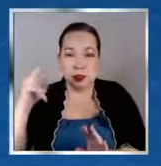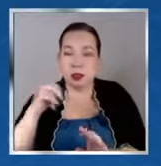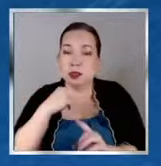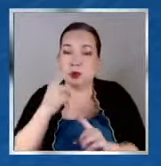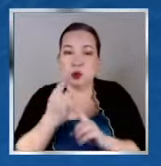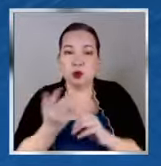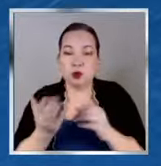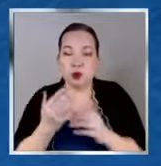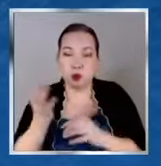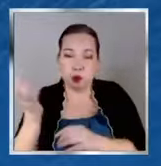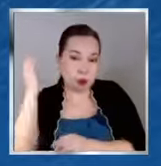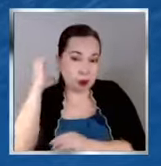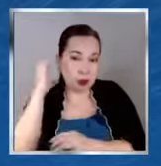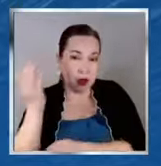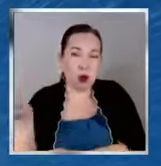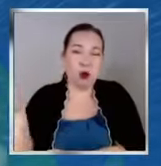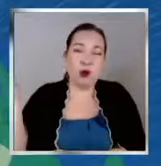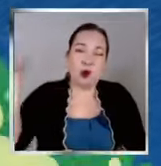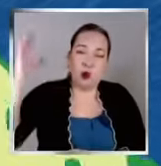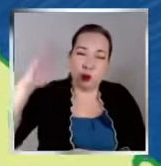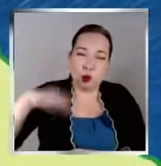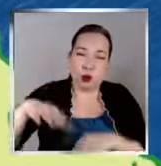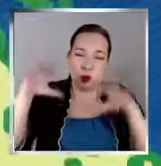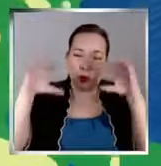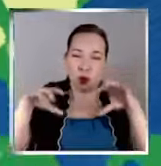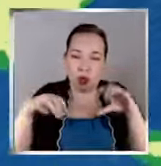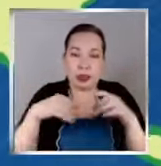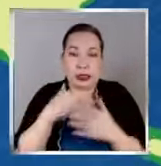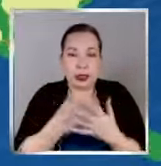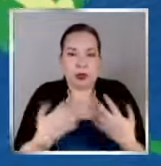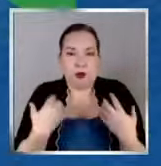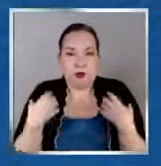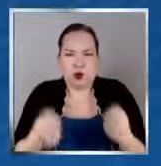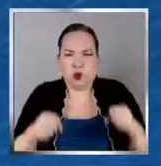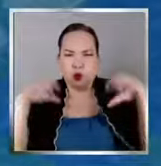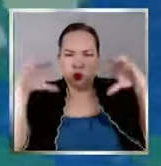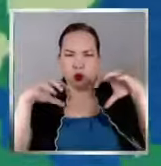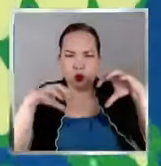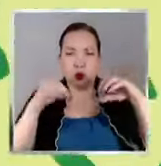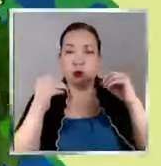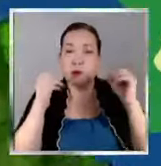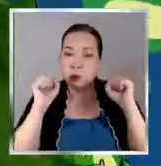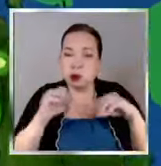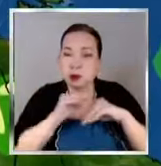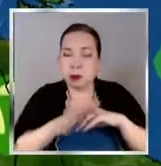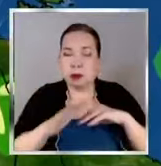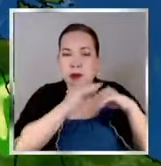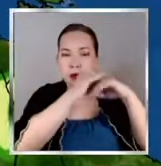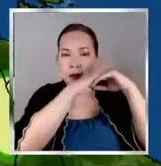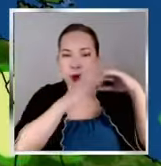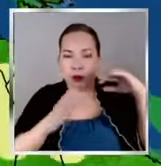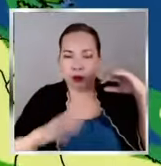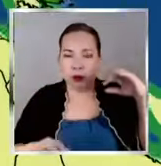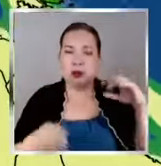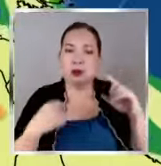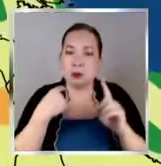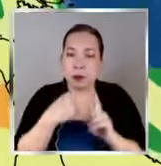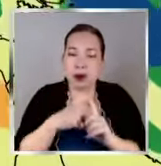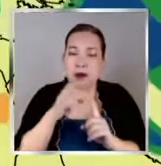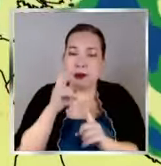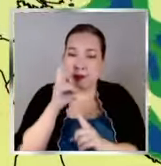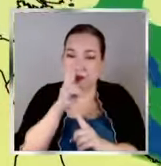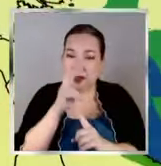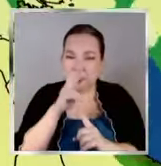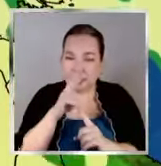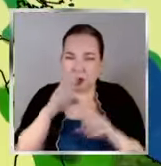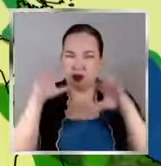Mindanao. May heavy to intense rains na posibleng magdulot ng baha o landslide. Uulanin din ang halos buong Visayas. Posible ang matitinding ulan